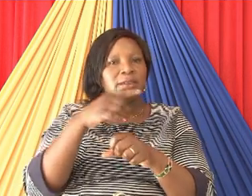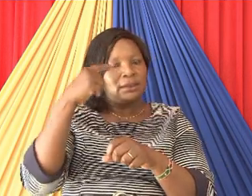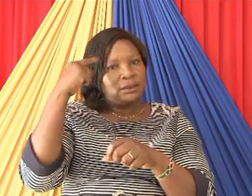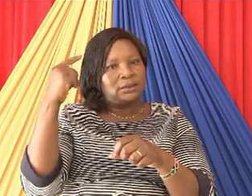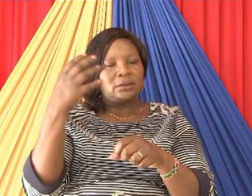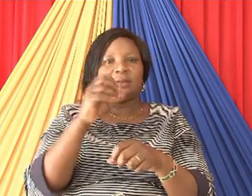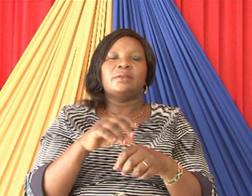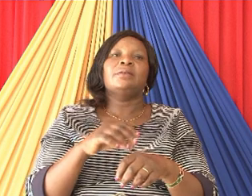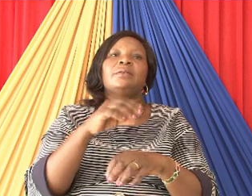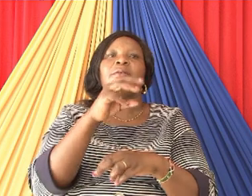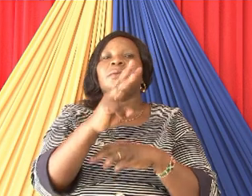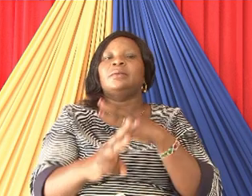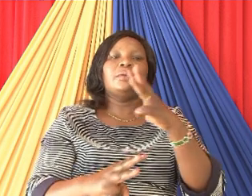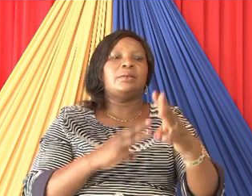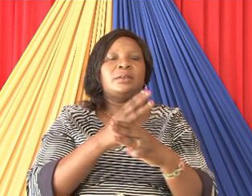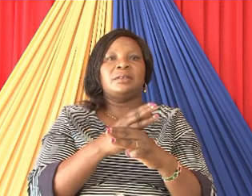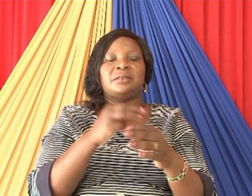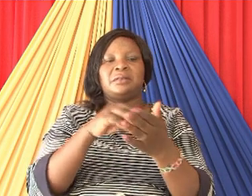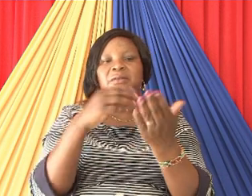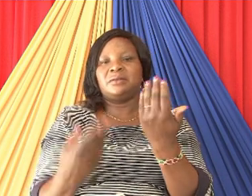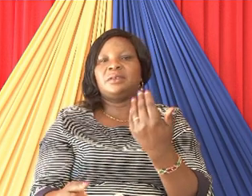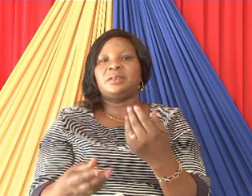Wao huangushwa rahisi sana